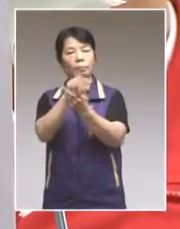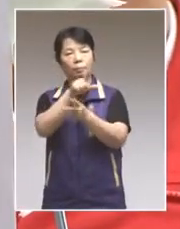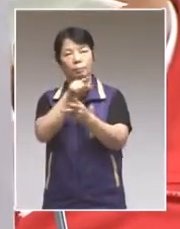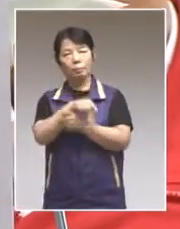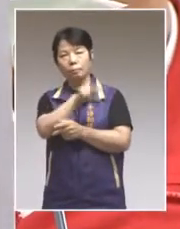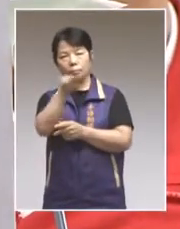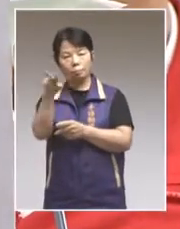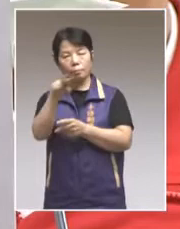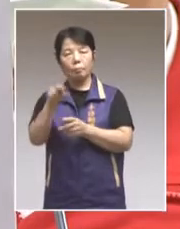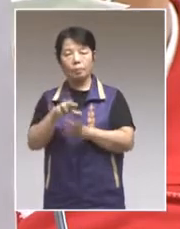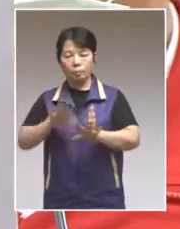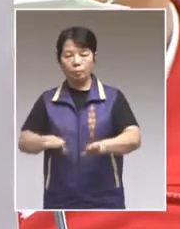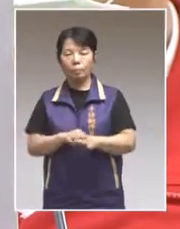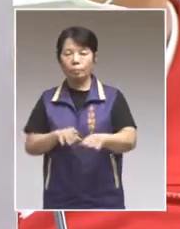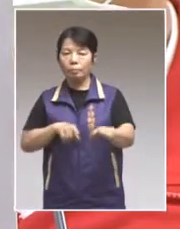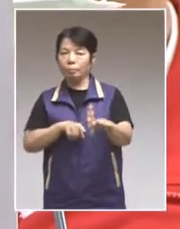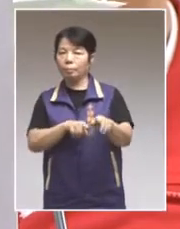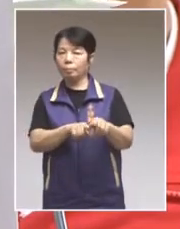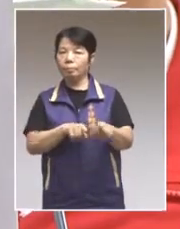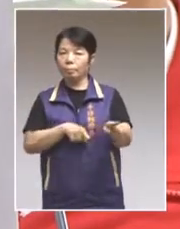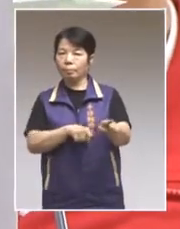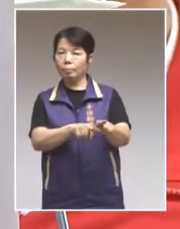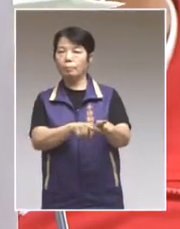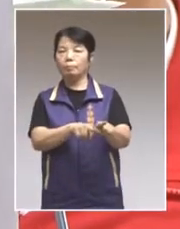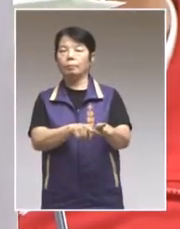后了这个